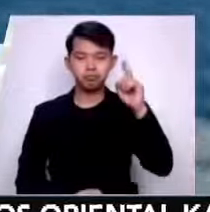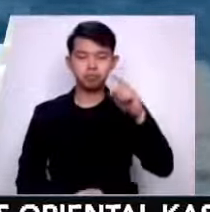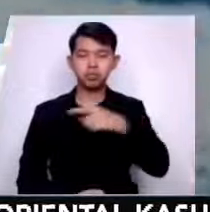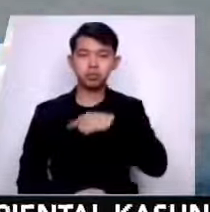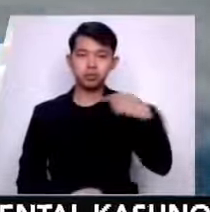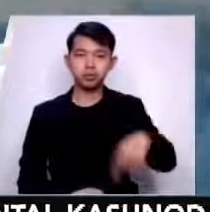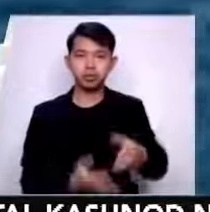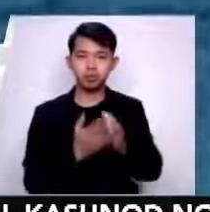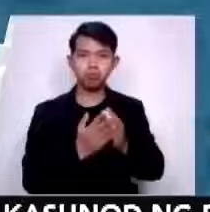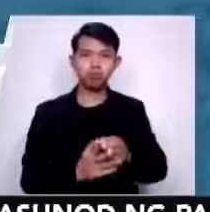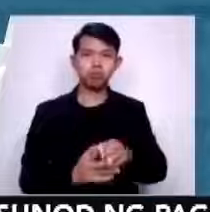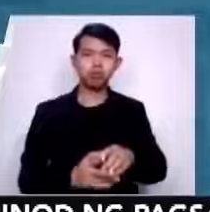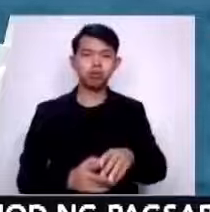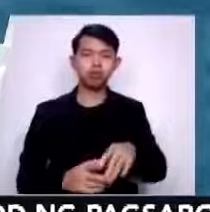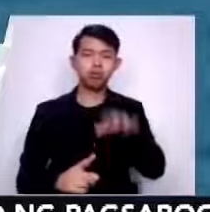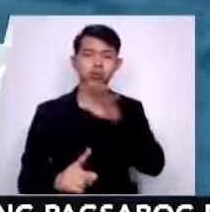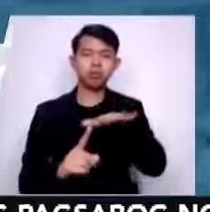nila